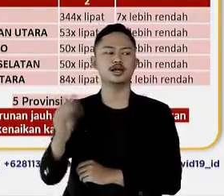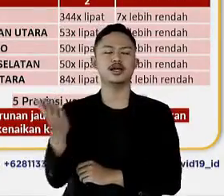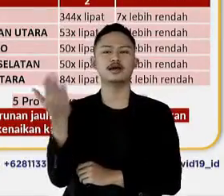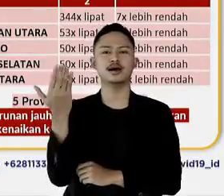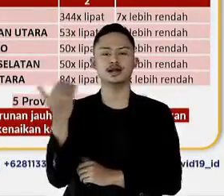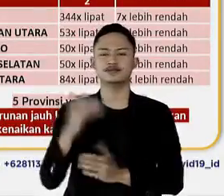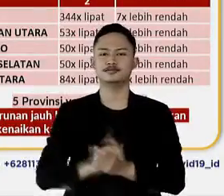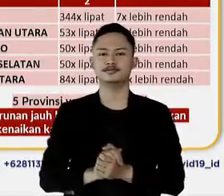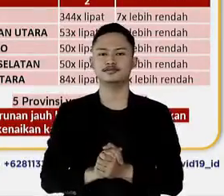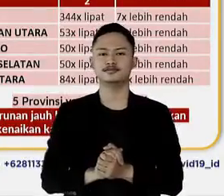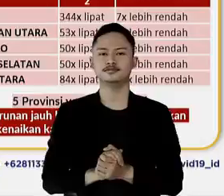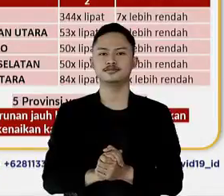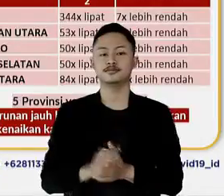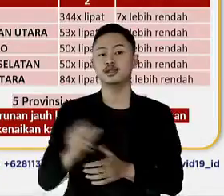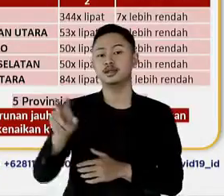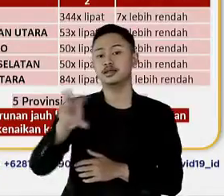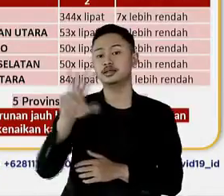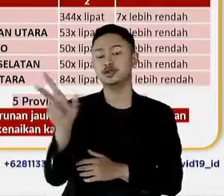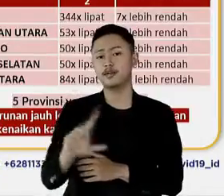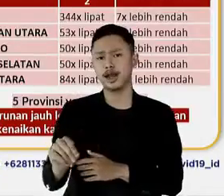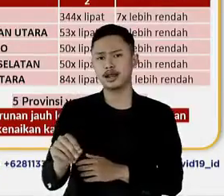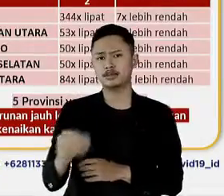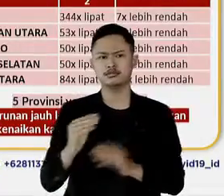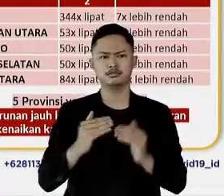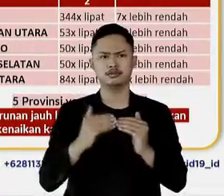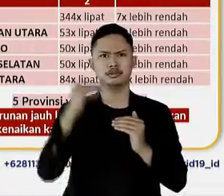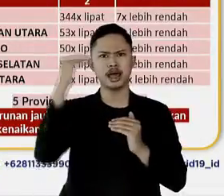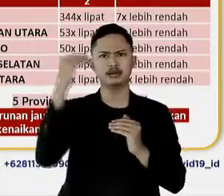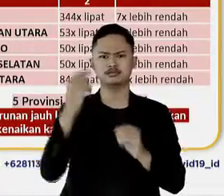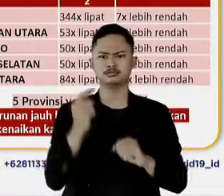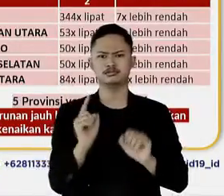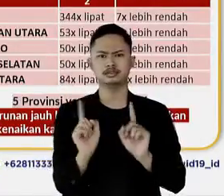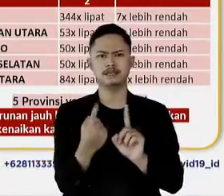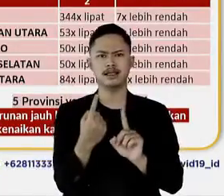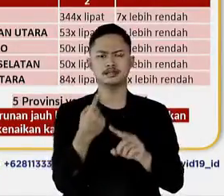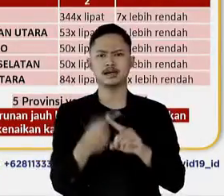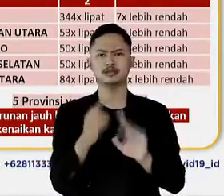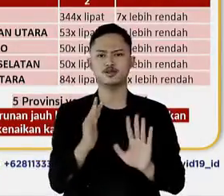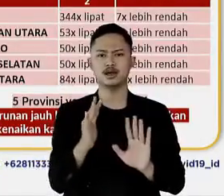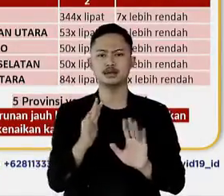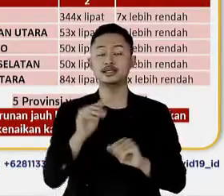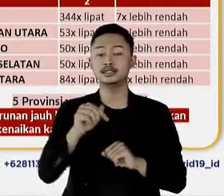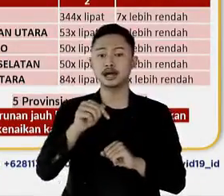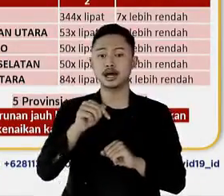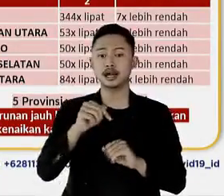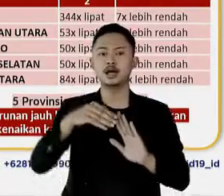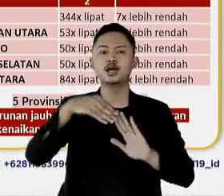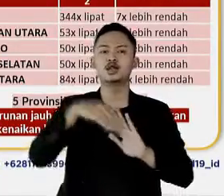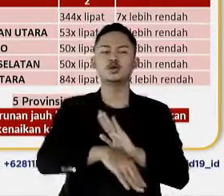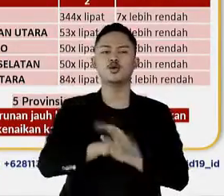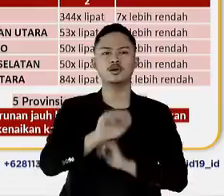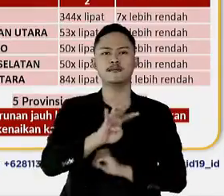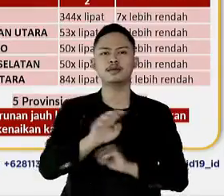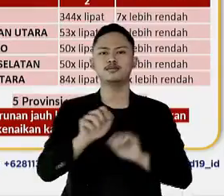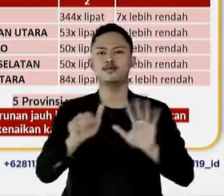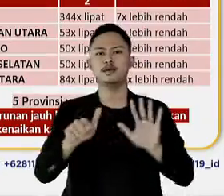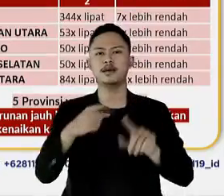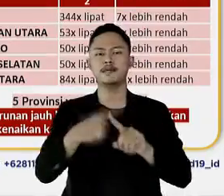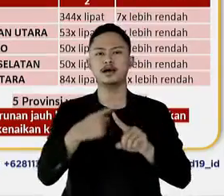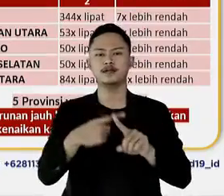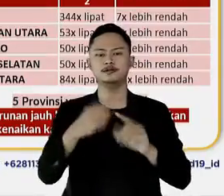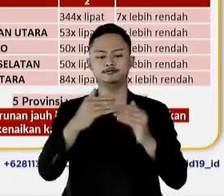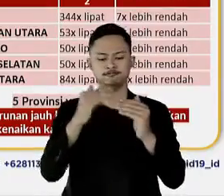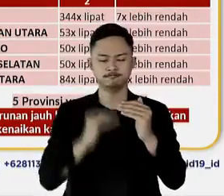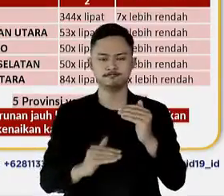Jawa Barat sebelumnya meningkat 11 kali lipat saat ini berhasil turun 46 kali lebih